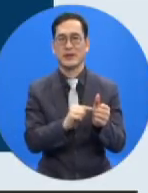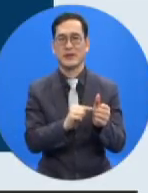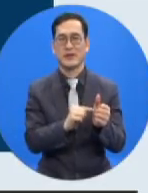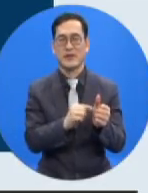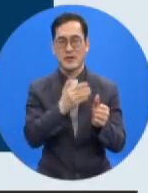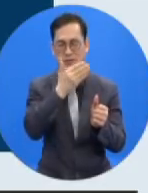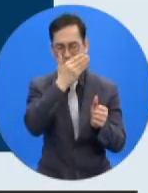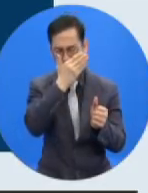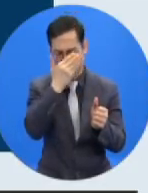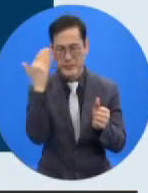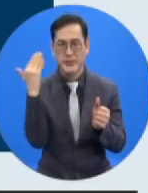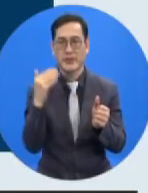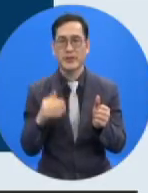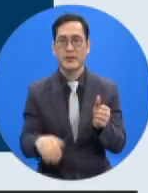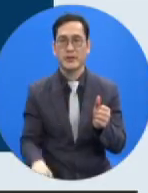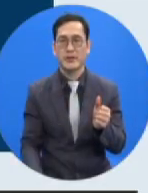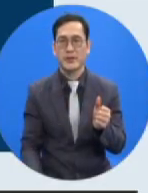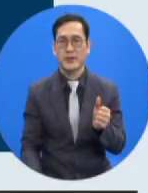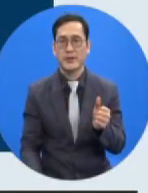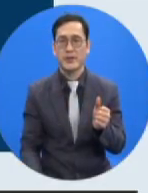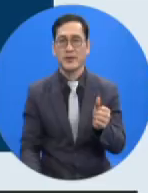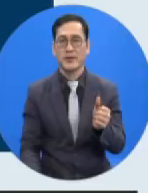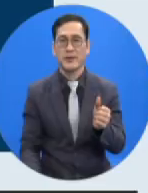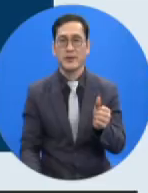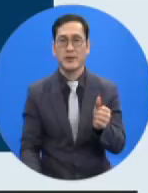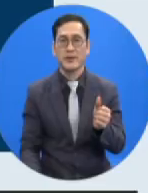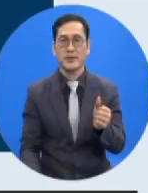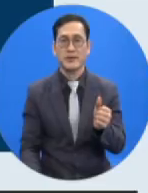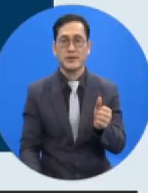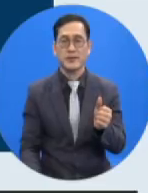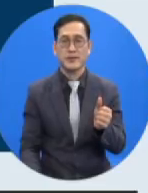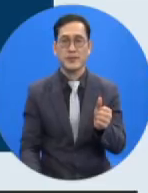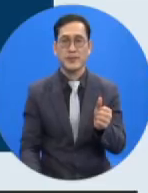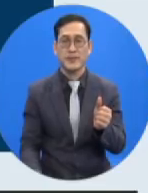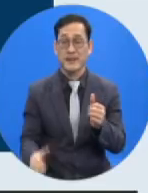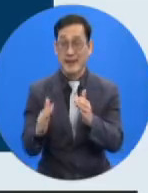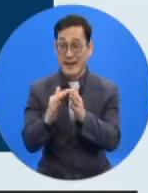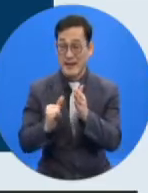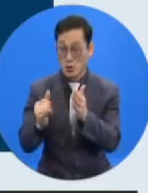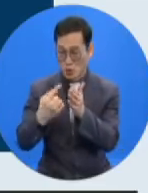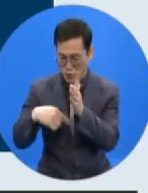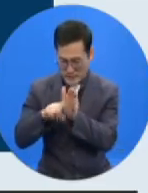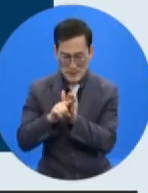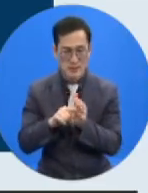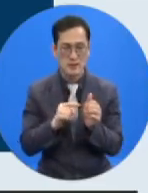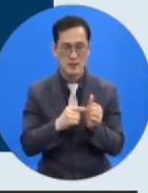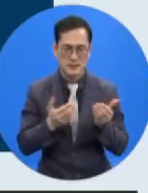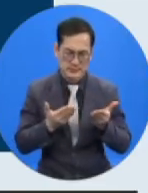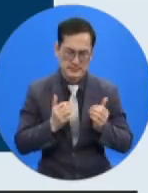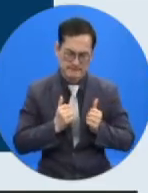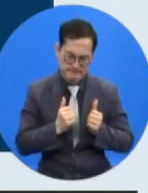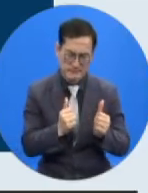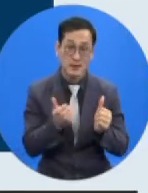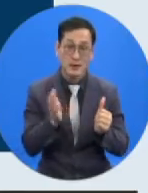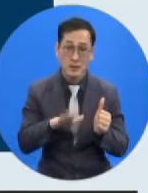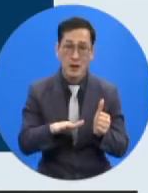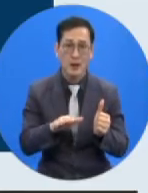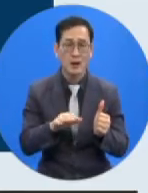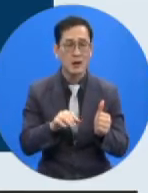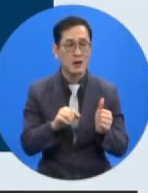한창 온 힘을 다해 온 열정을 다해서 가족을 위해서 일을 할 때인데 그